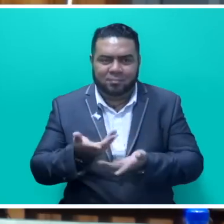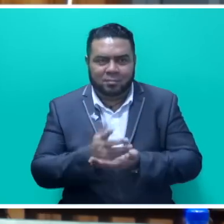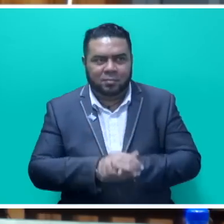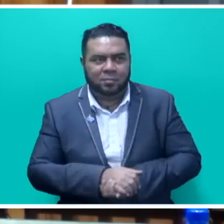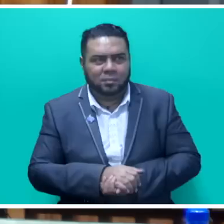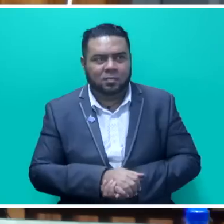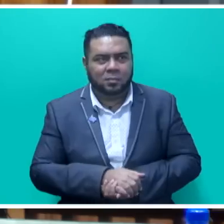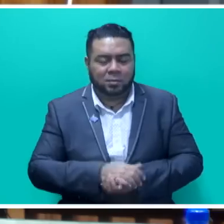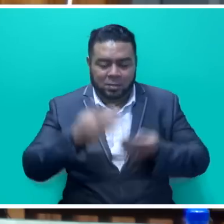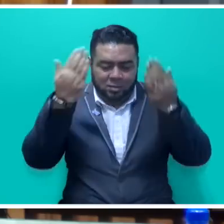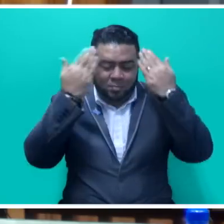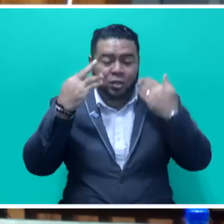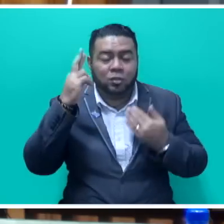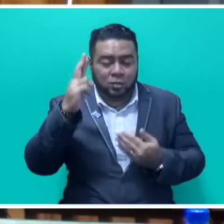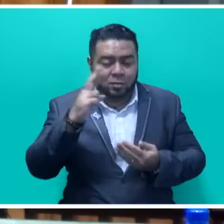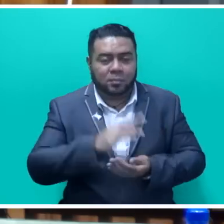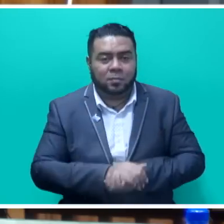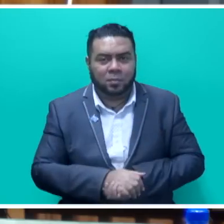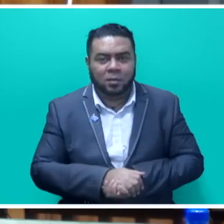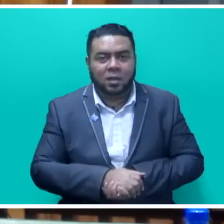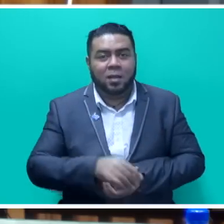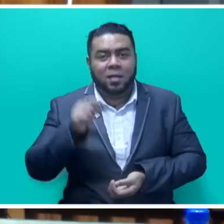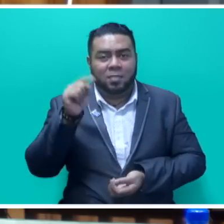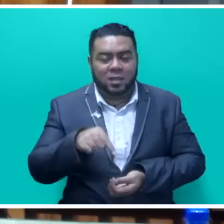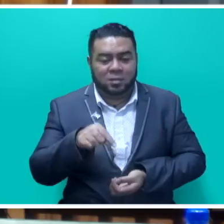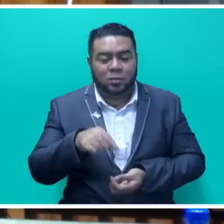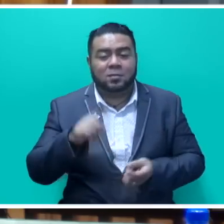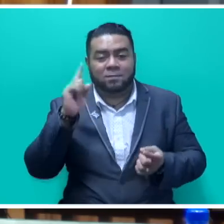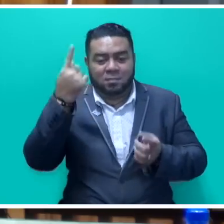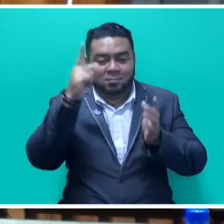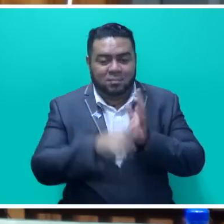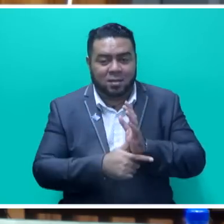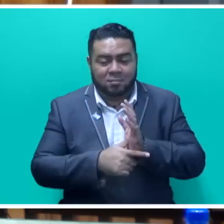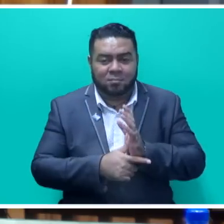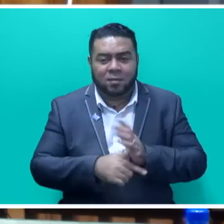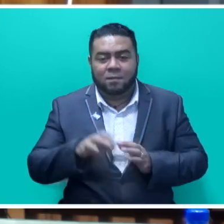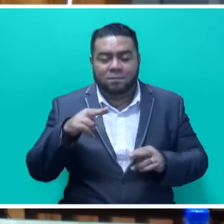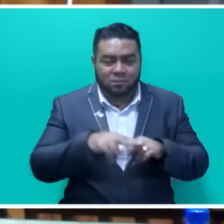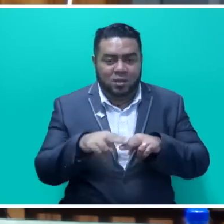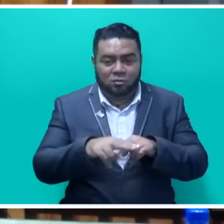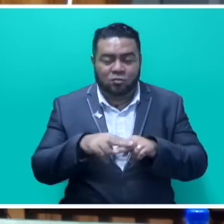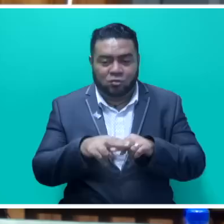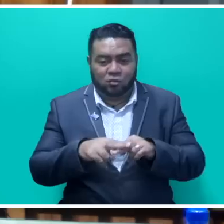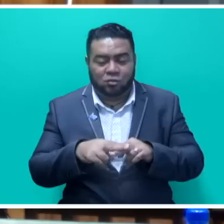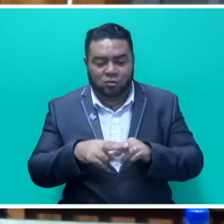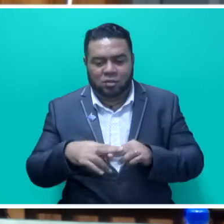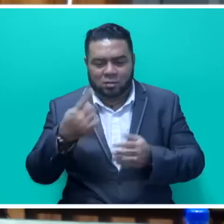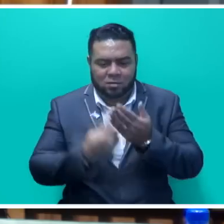स्पीकर महोदय, ये विश्व हिंदी सम्मेलन फिजी के लिए एक ऐतिहासिक विषय